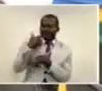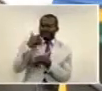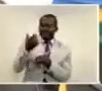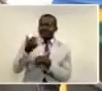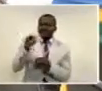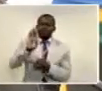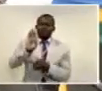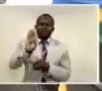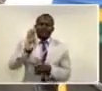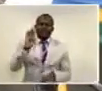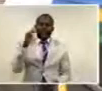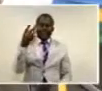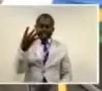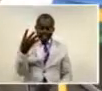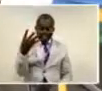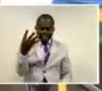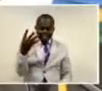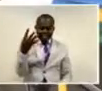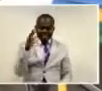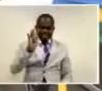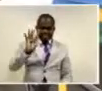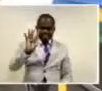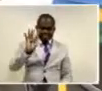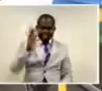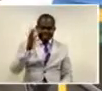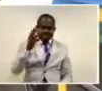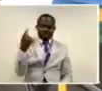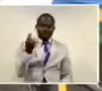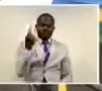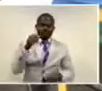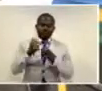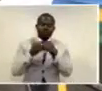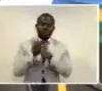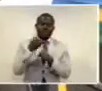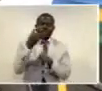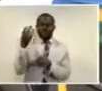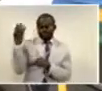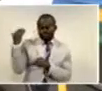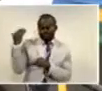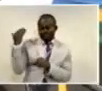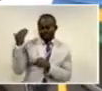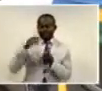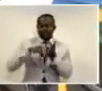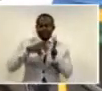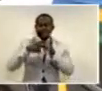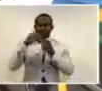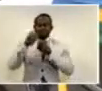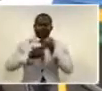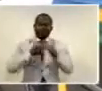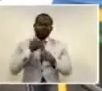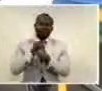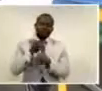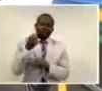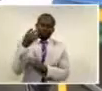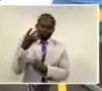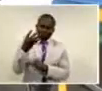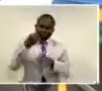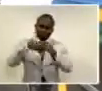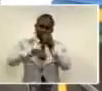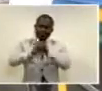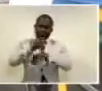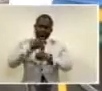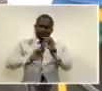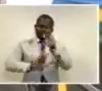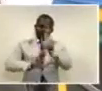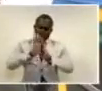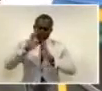kuri miliyari enye gusa mu myaka inishize. Ni ukuvuga imyaka inishize ishorama ibikorwa by'iterambere mwashyize